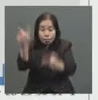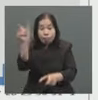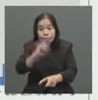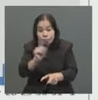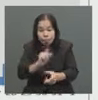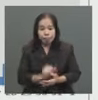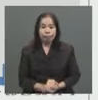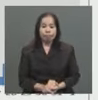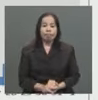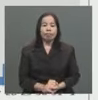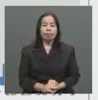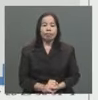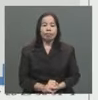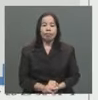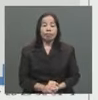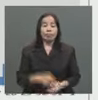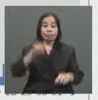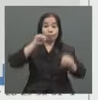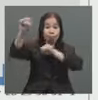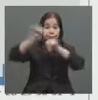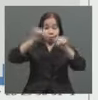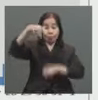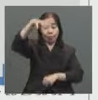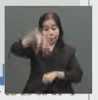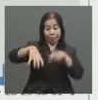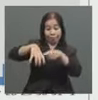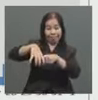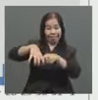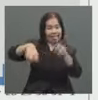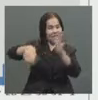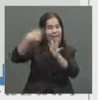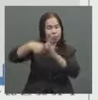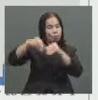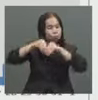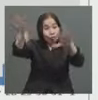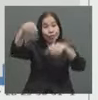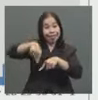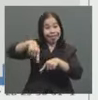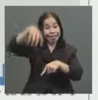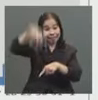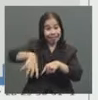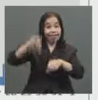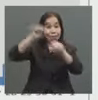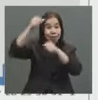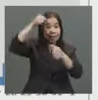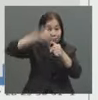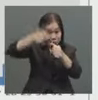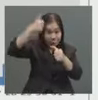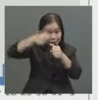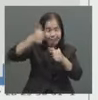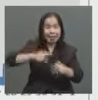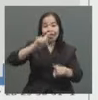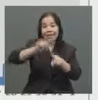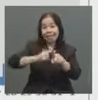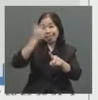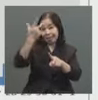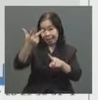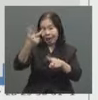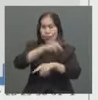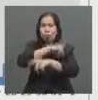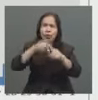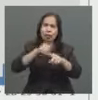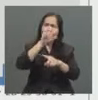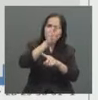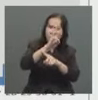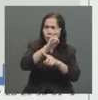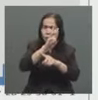การปิดสนามมวยที่เป็นสาเหตุของการติดเชื้อถ้าเราจำได้นะครับช่วงต้นเดือนนะครับประมาณสักวันที่